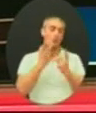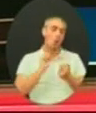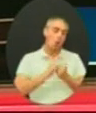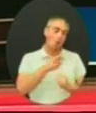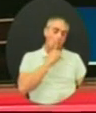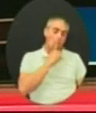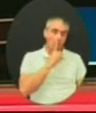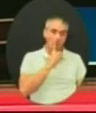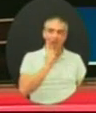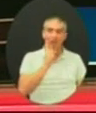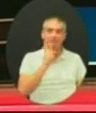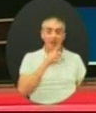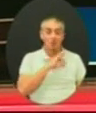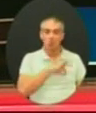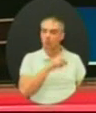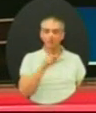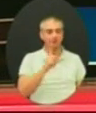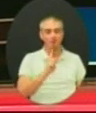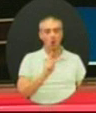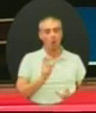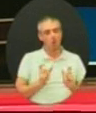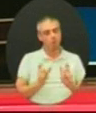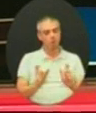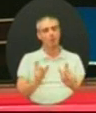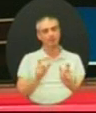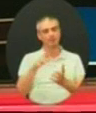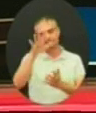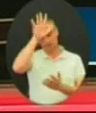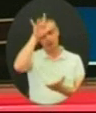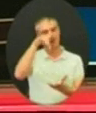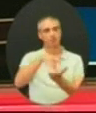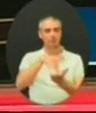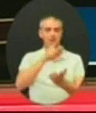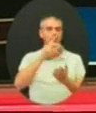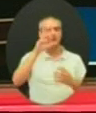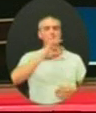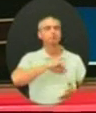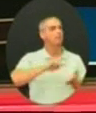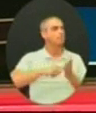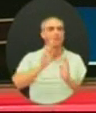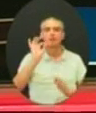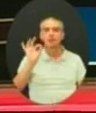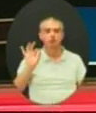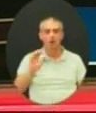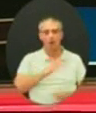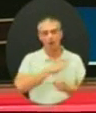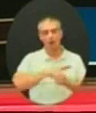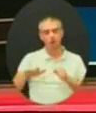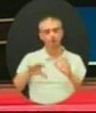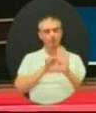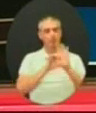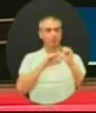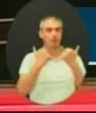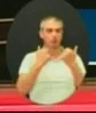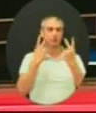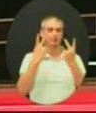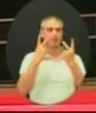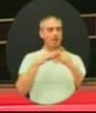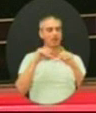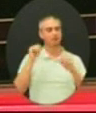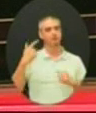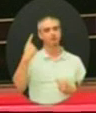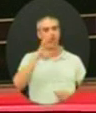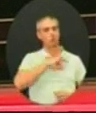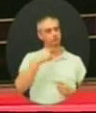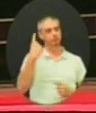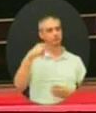בשתיקה. הרוסים לא מונעים את הנוכחות האיראנית. לרוסים יש מטרה להשמיד את דאש וכן הלאה, בעיקר לבסס את